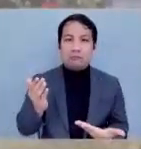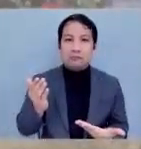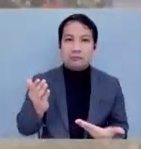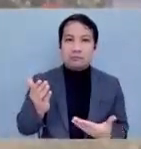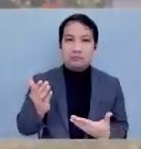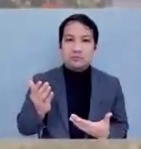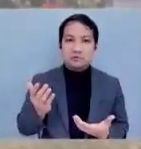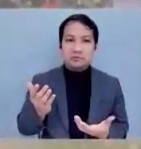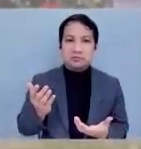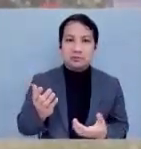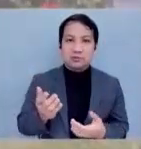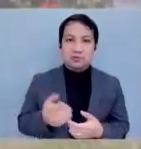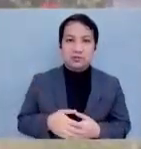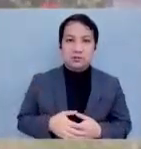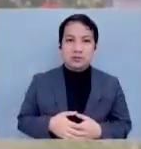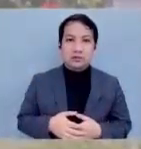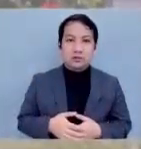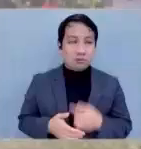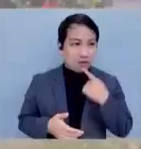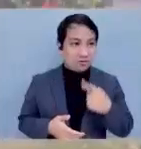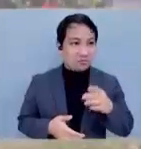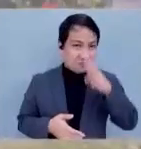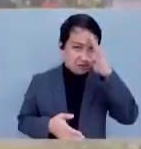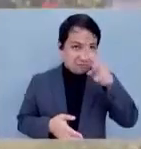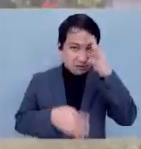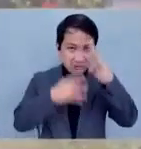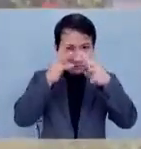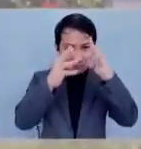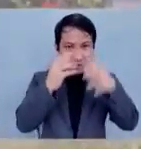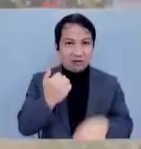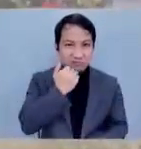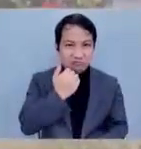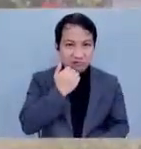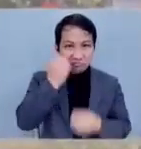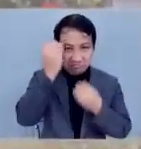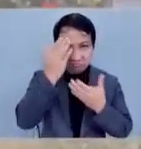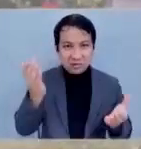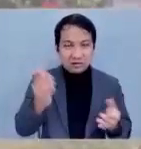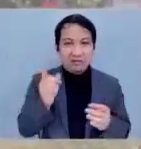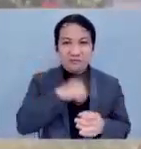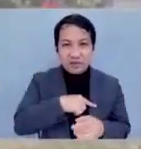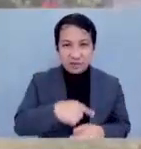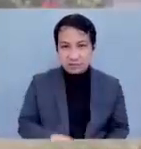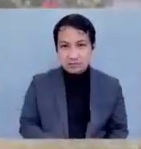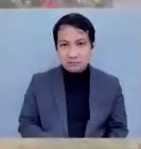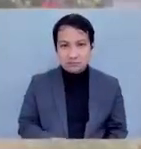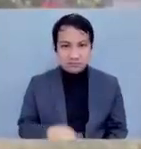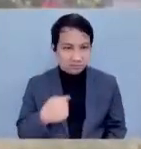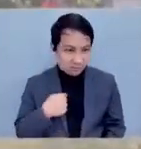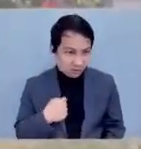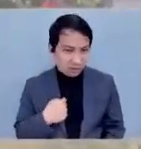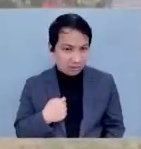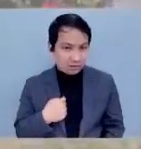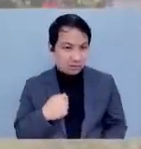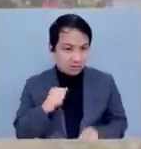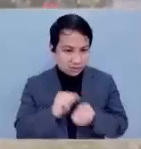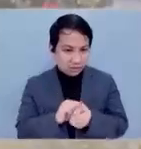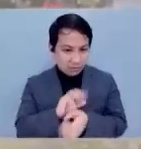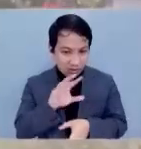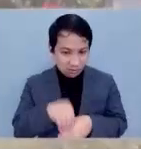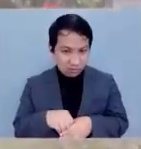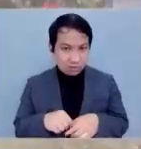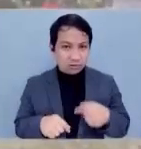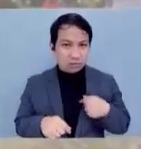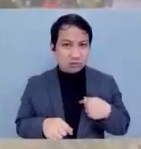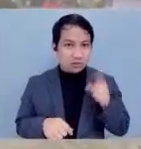ay gagawa ng mga disinformation. No less than my face, the face of the